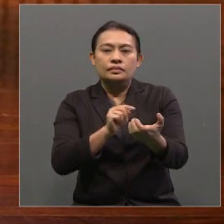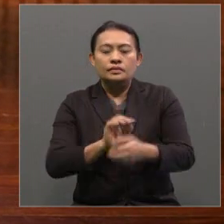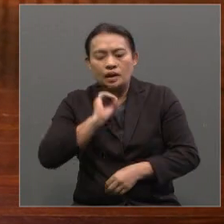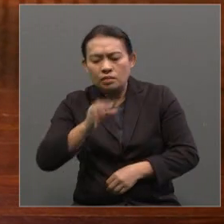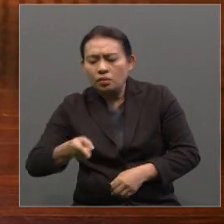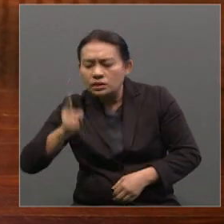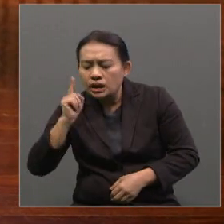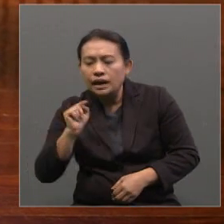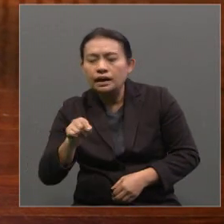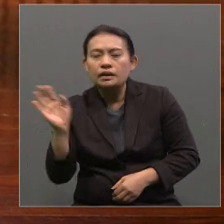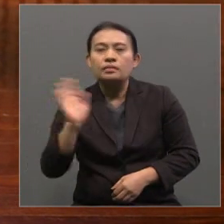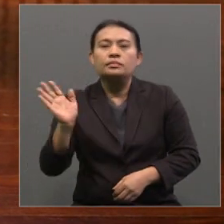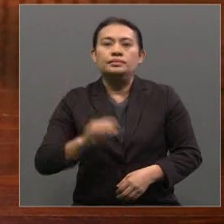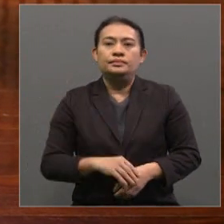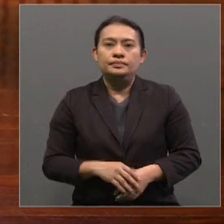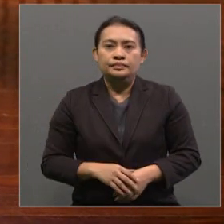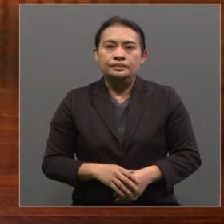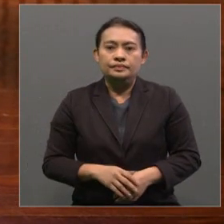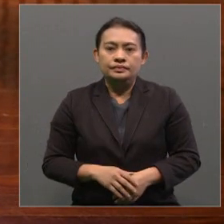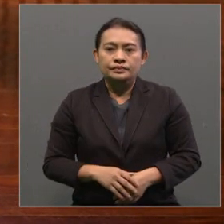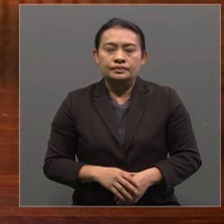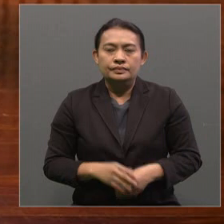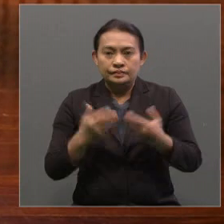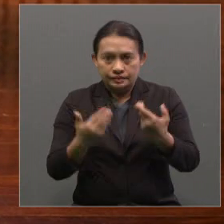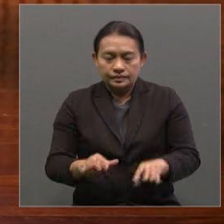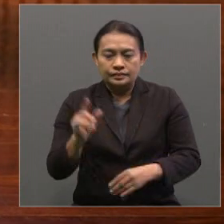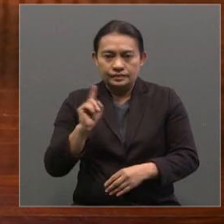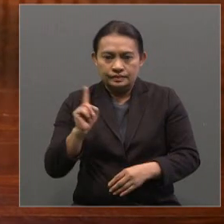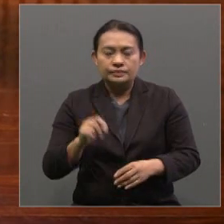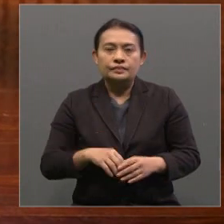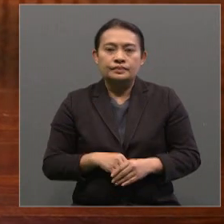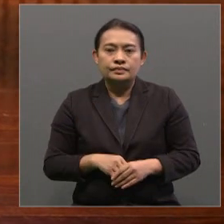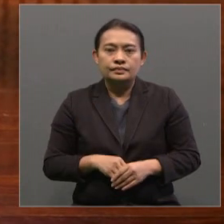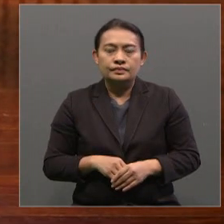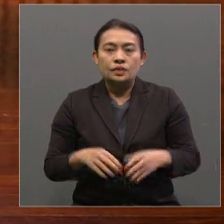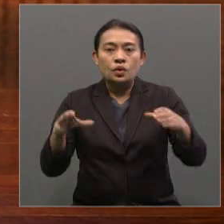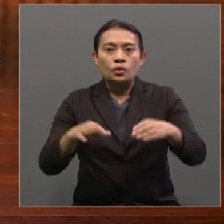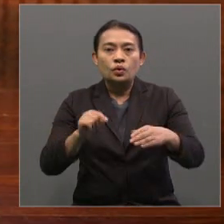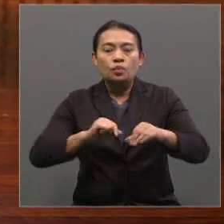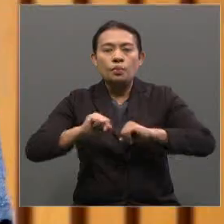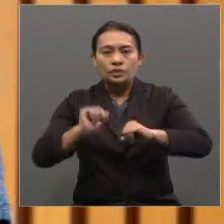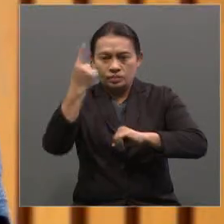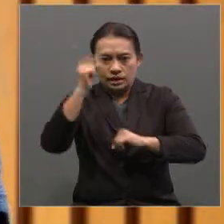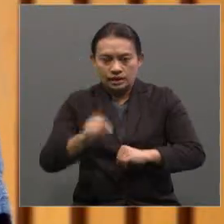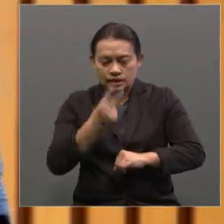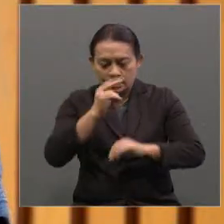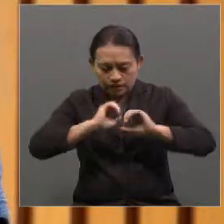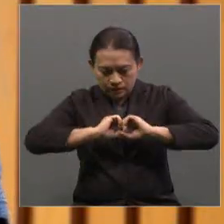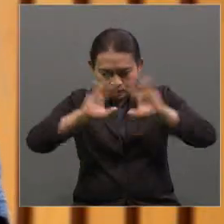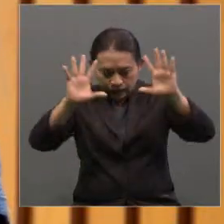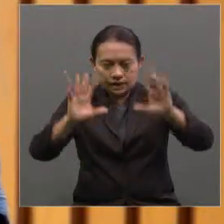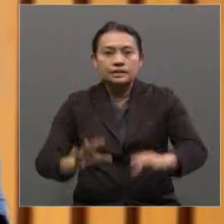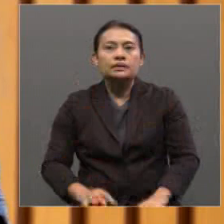าช้าๆก็ได้ คร ับ ใช่ไหมครับเพราะนั้นความลักษณะของคนรุ่นใหม่เนี่ยนะครับชัดเจนแล้ว